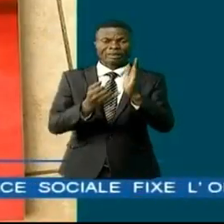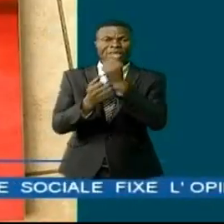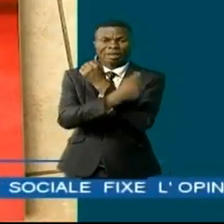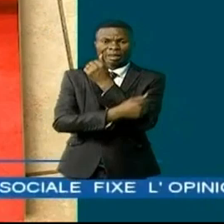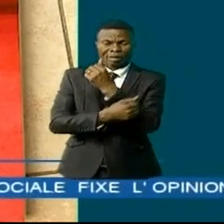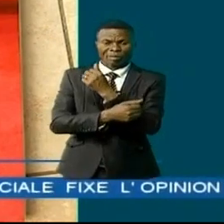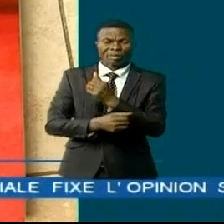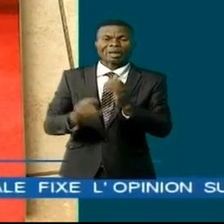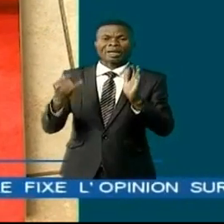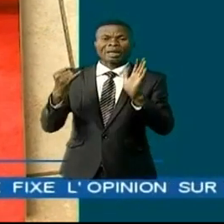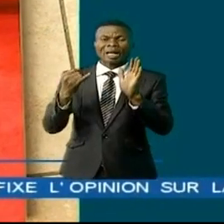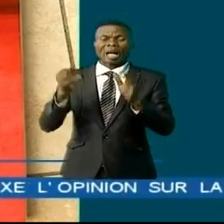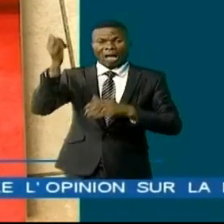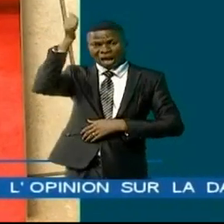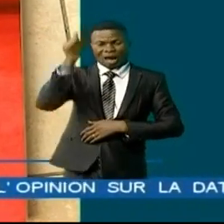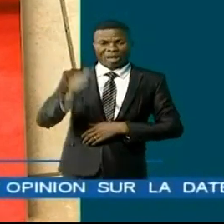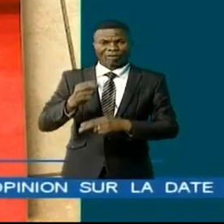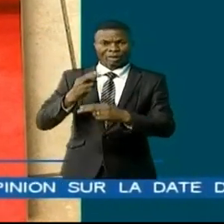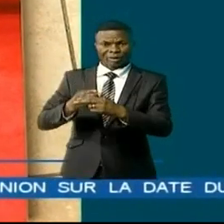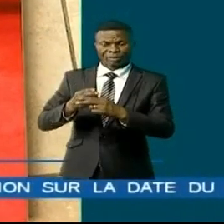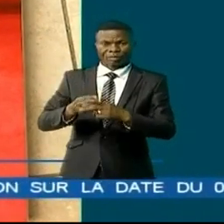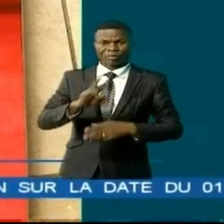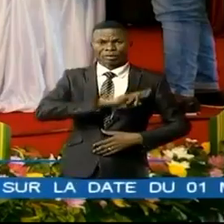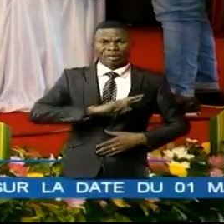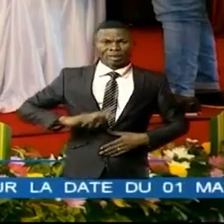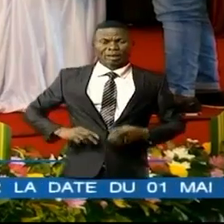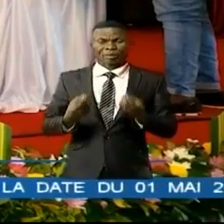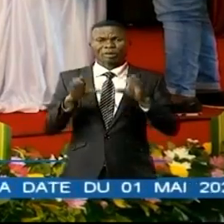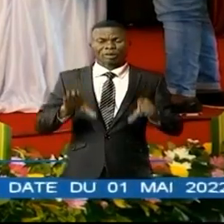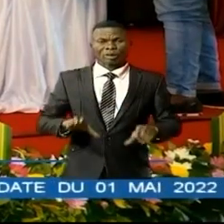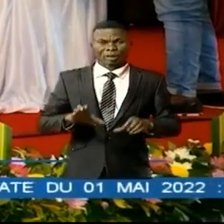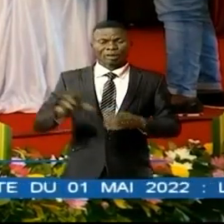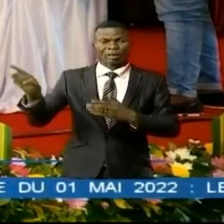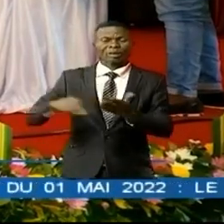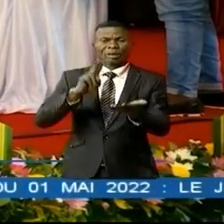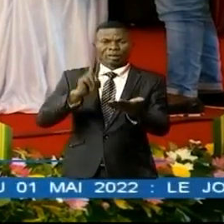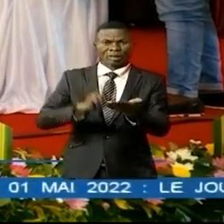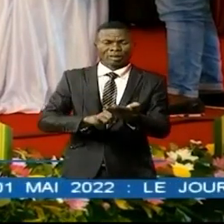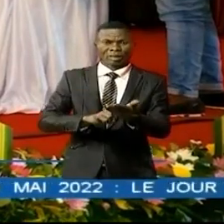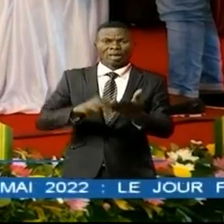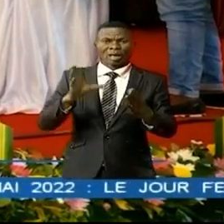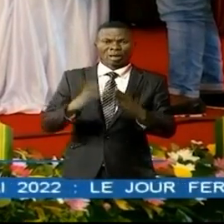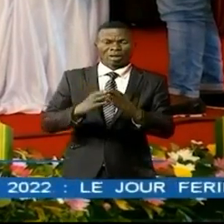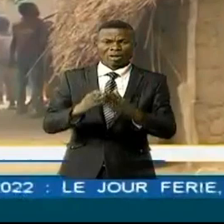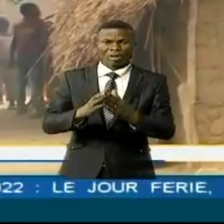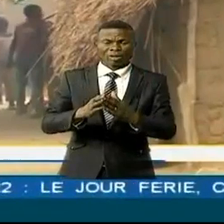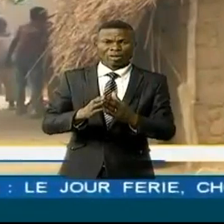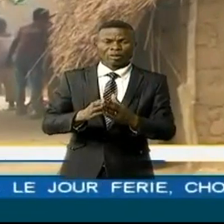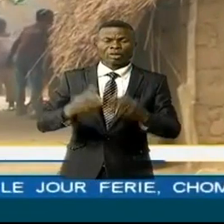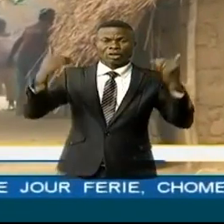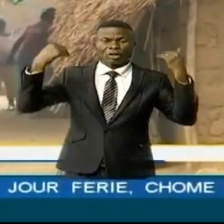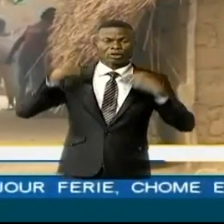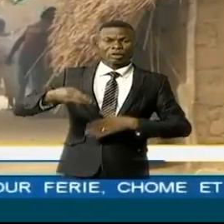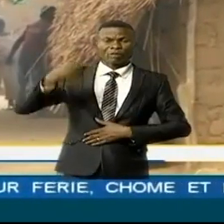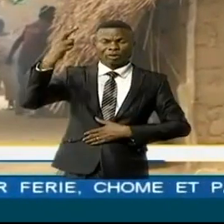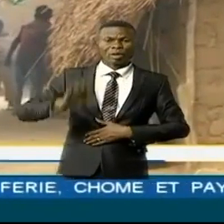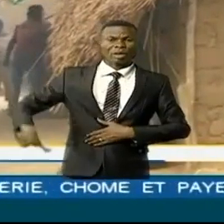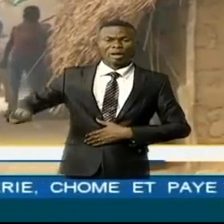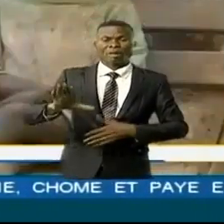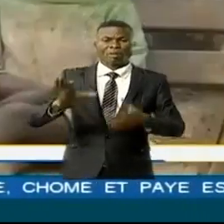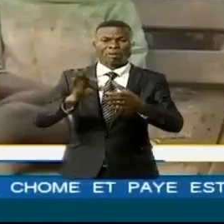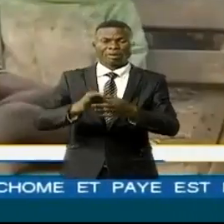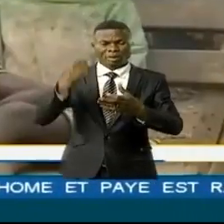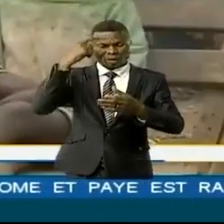les hébergent, parmi lesquels la RDC vient de signer avec les hauts commissariats des Nations Unies pour les